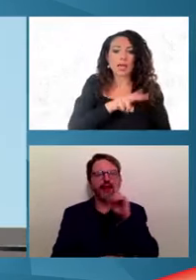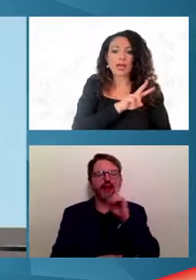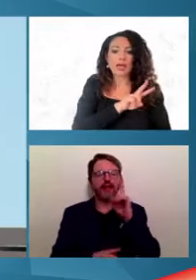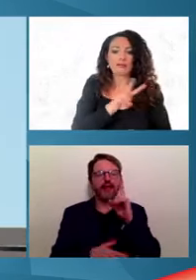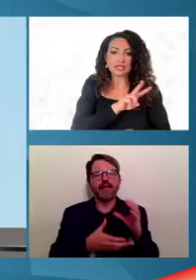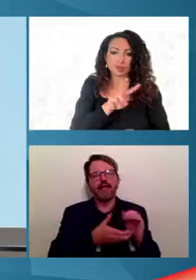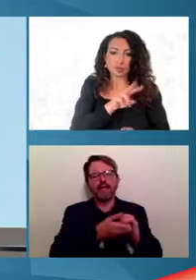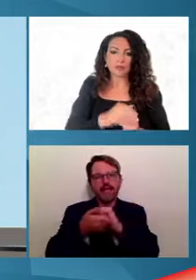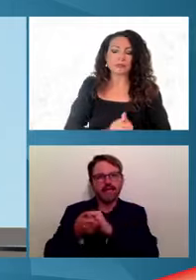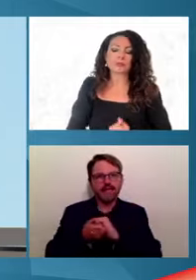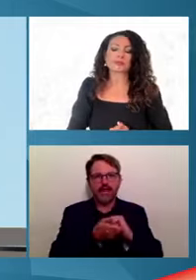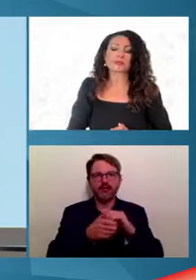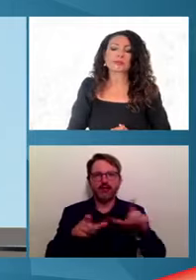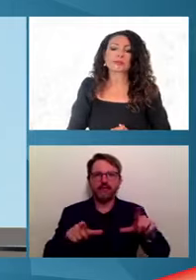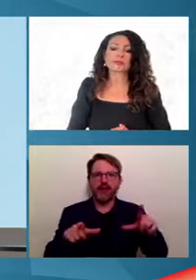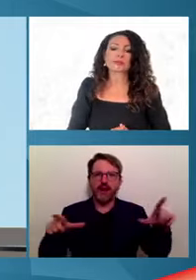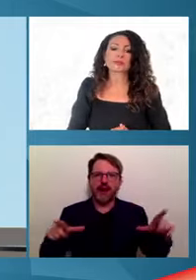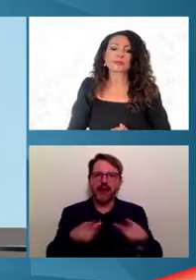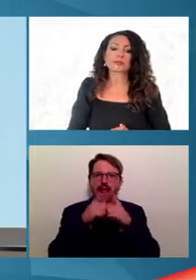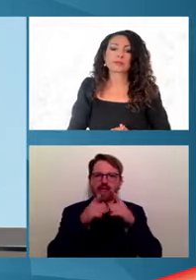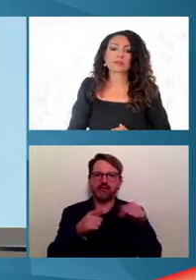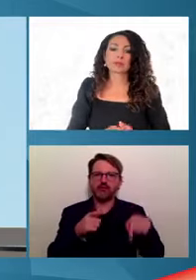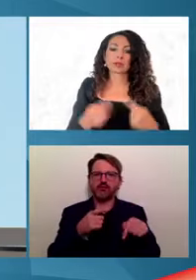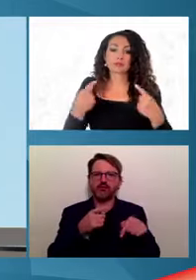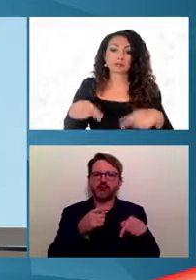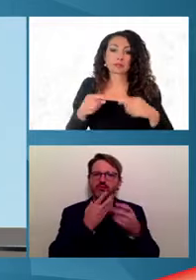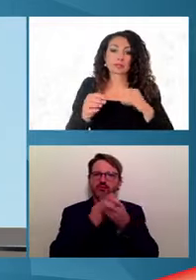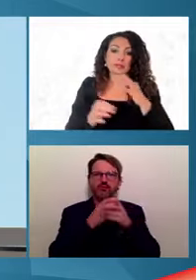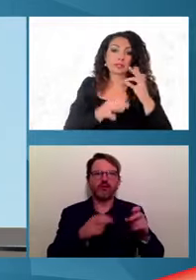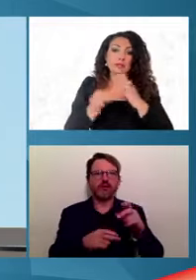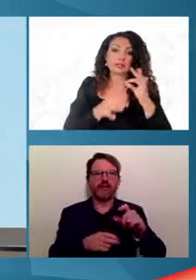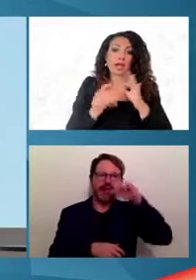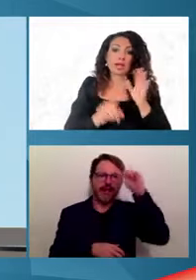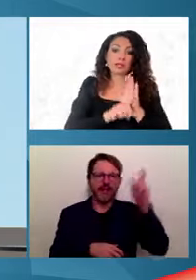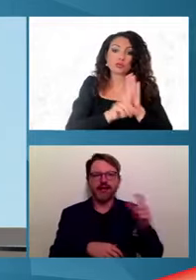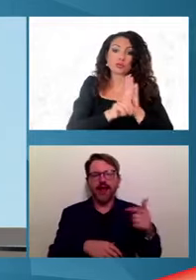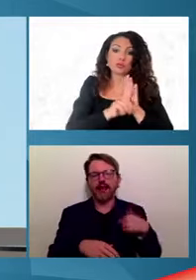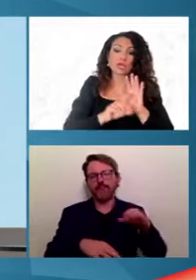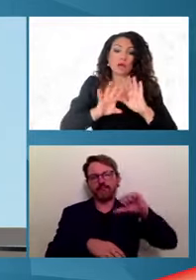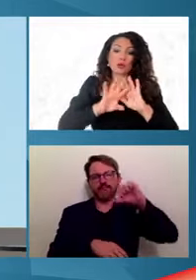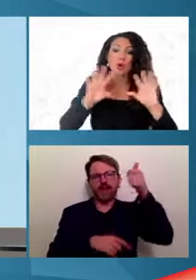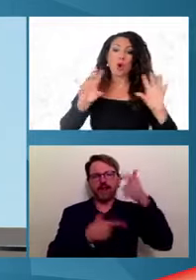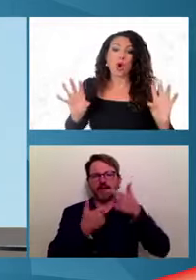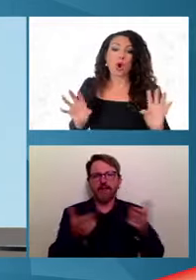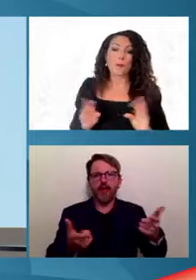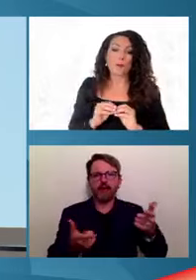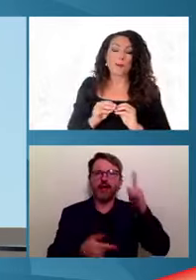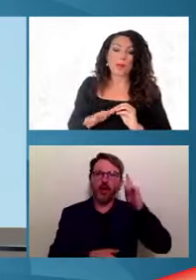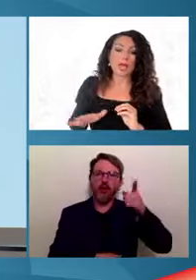wir nicht nur in Italien an erster Stelle, wir wären auch in Österreich Erste.